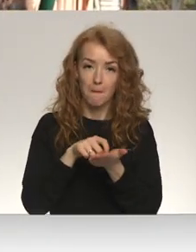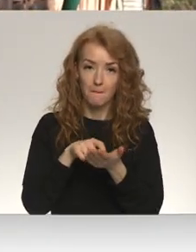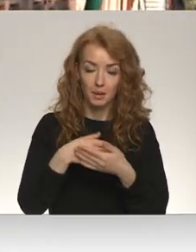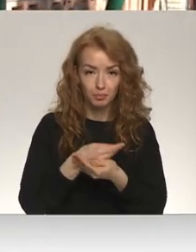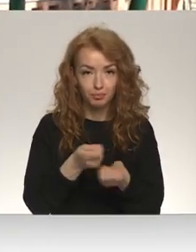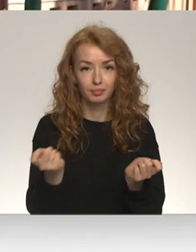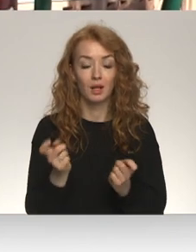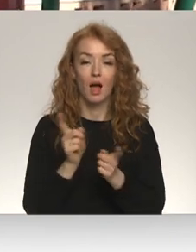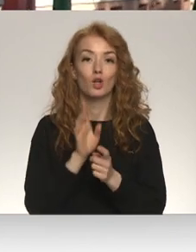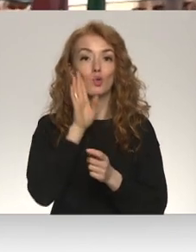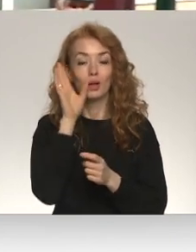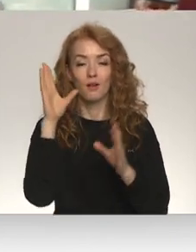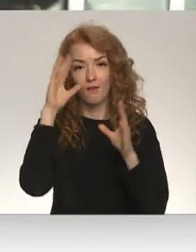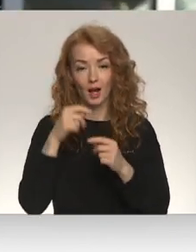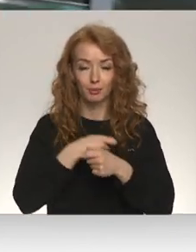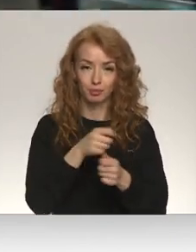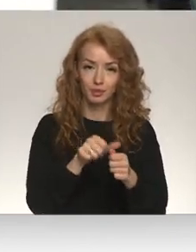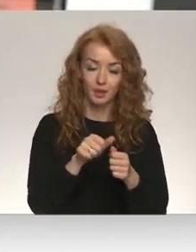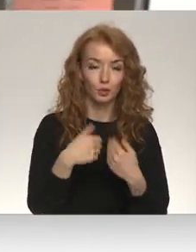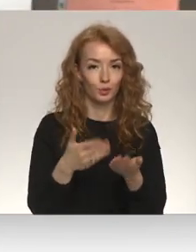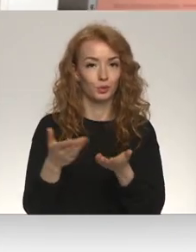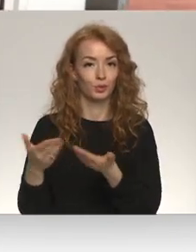iznēsājam klientiem no rīta un vakarā.